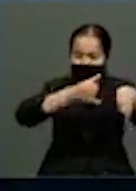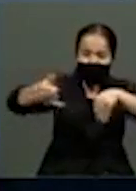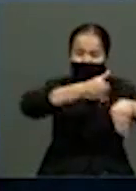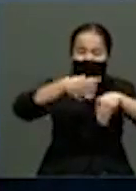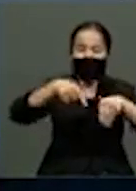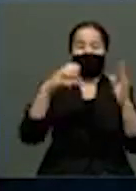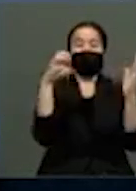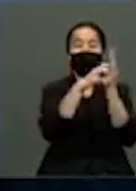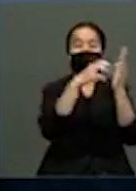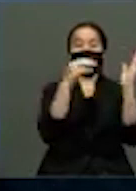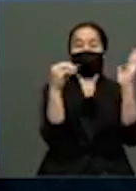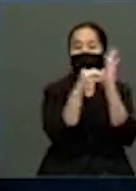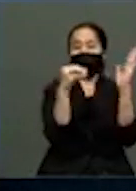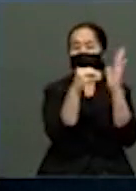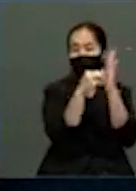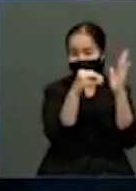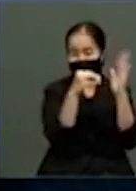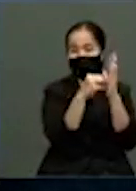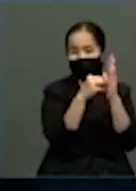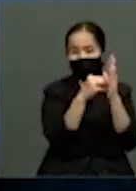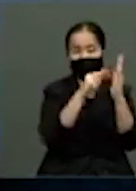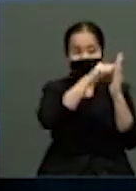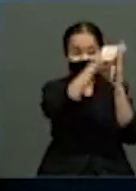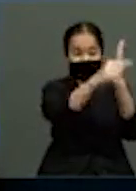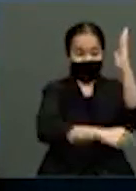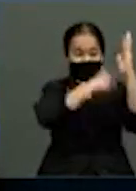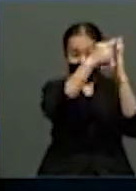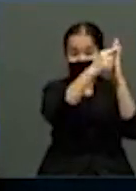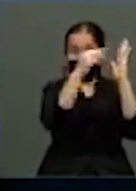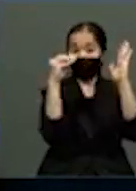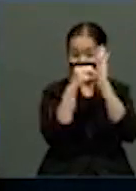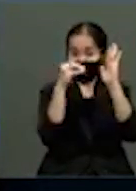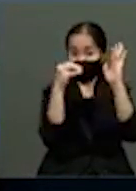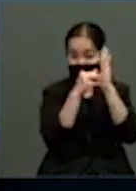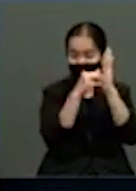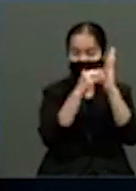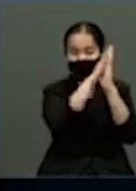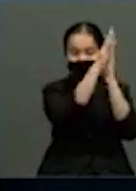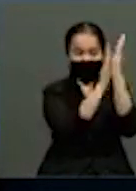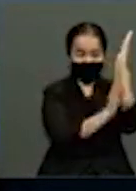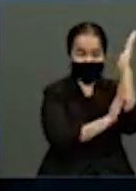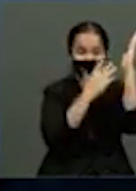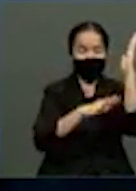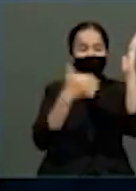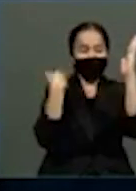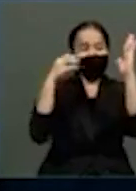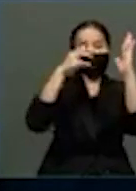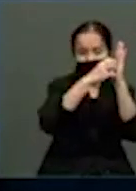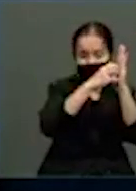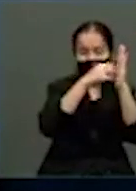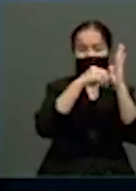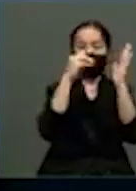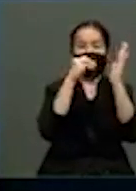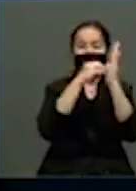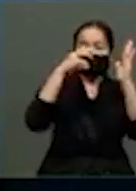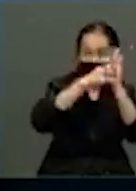พกลางแน่นอนก็จะมีพื้นที่อาจจะเล็กอาจจะติดต่อกันเพราะว่าคนจำนวนมากอยู่ใกล้ชิดกันเพราะฉะนั้นการทำงาน